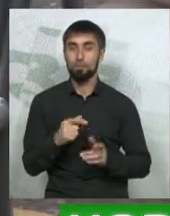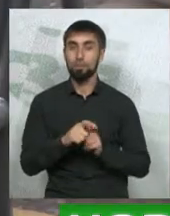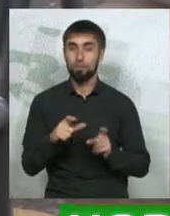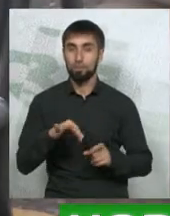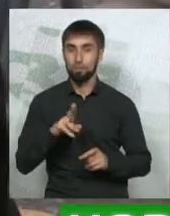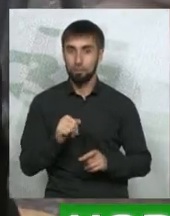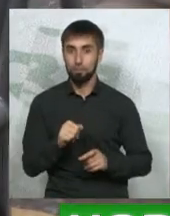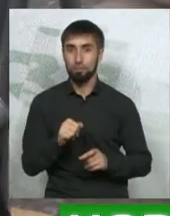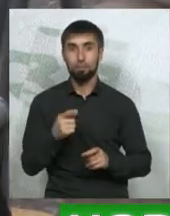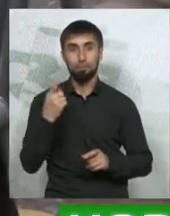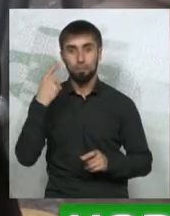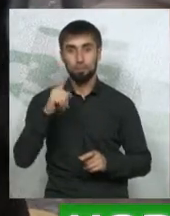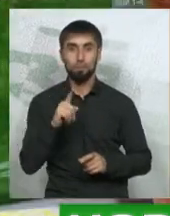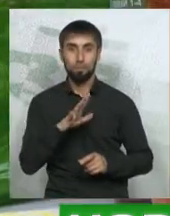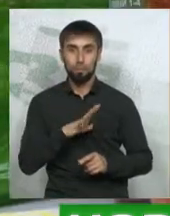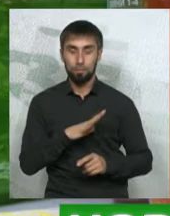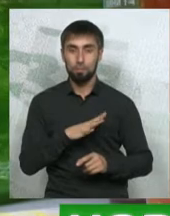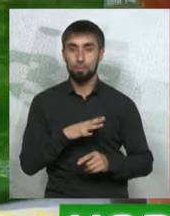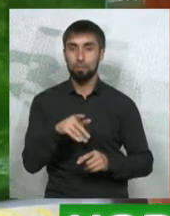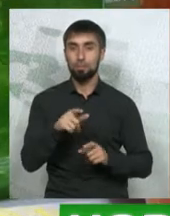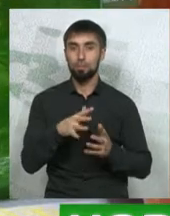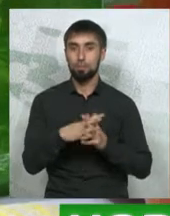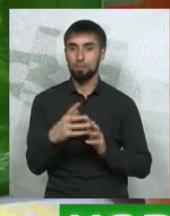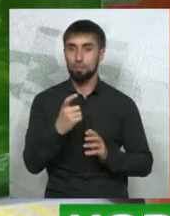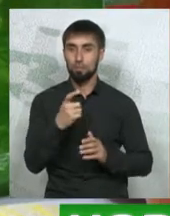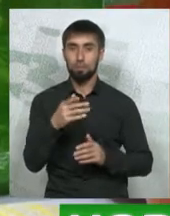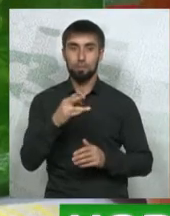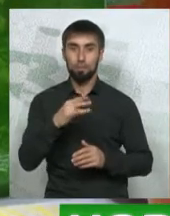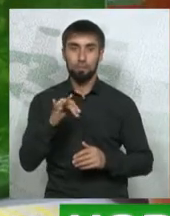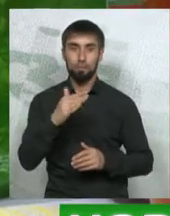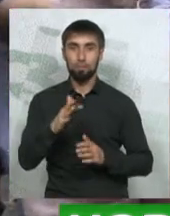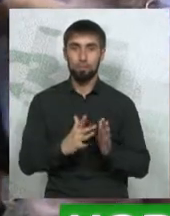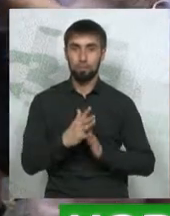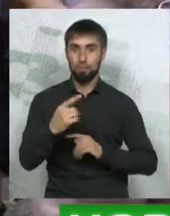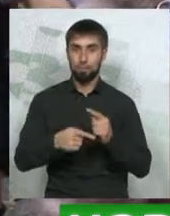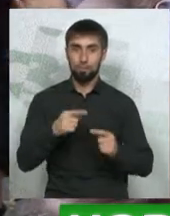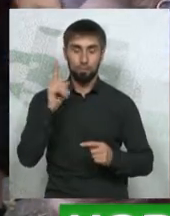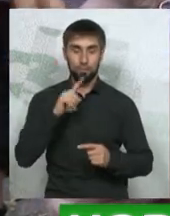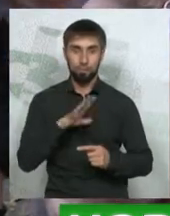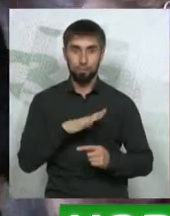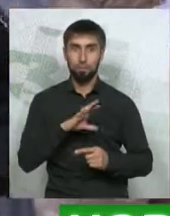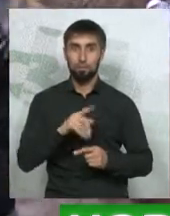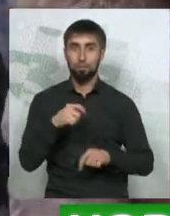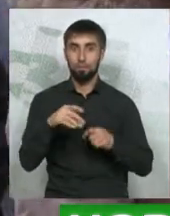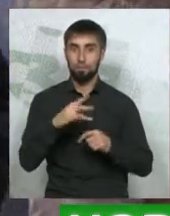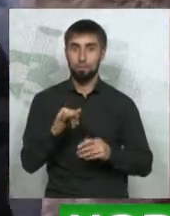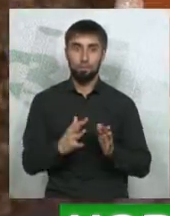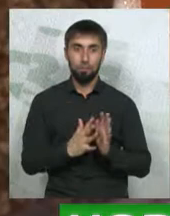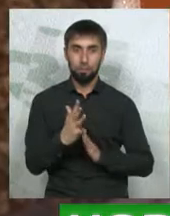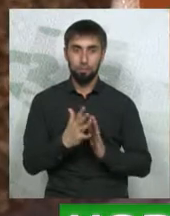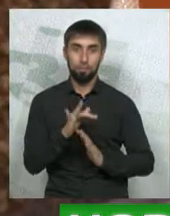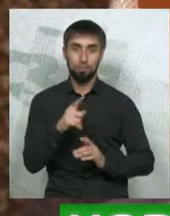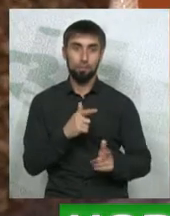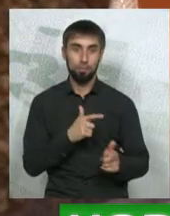Школьная ярмарка организована для того, чтобы привить сельскохозяйственные навыки у подрастающего поколения. Ведь продают они выращенное